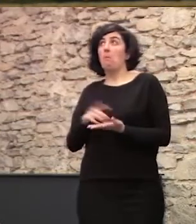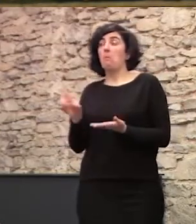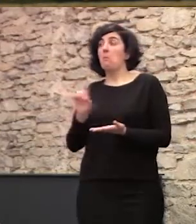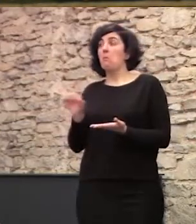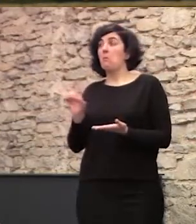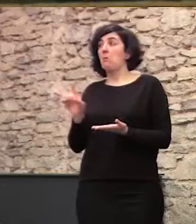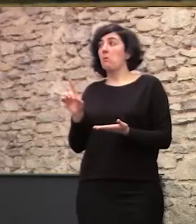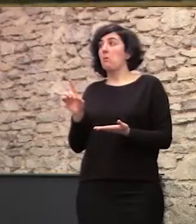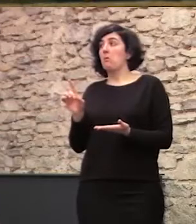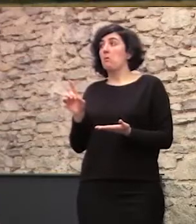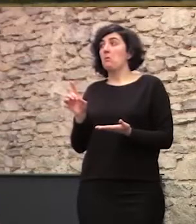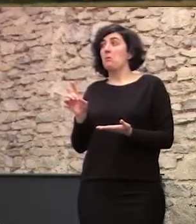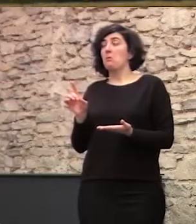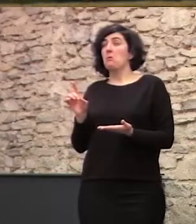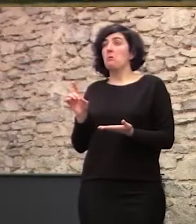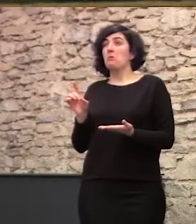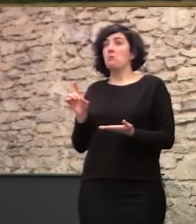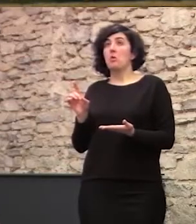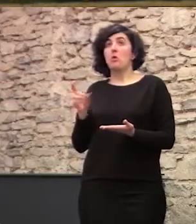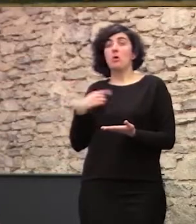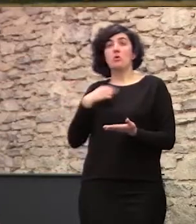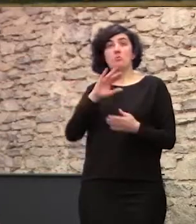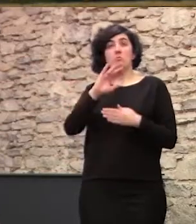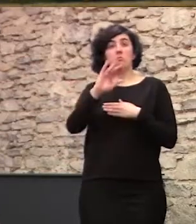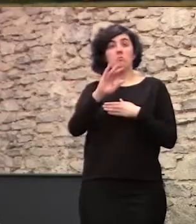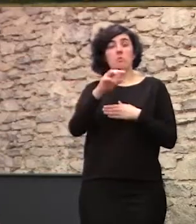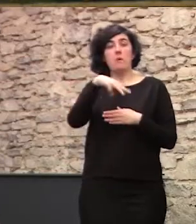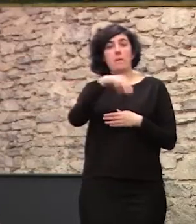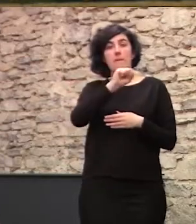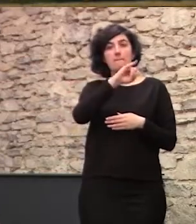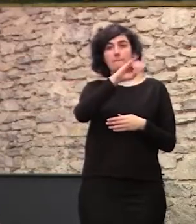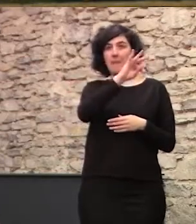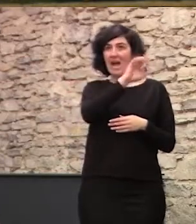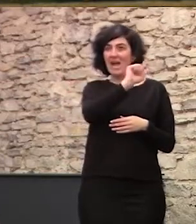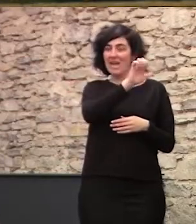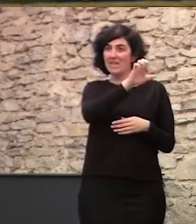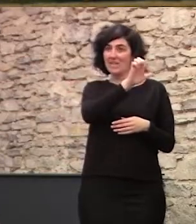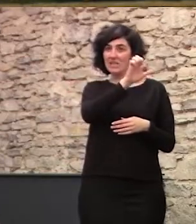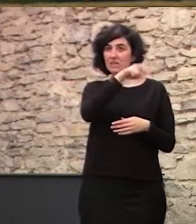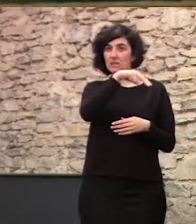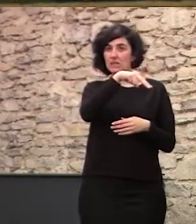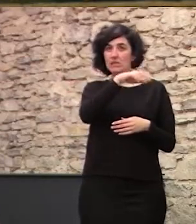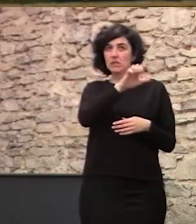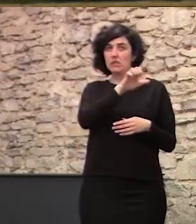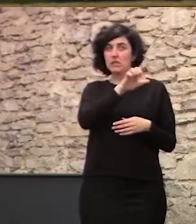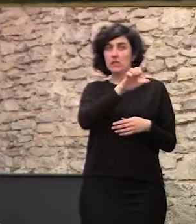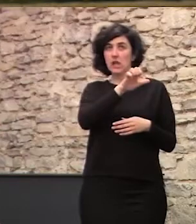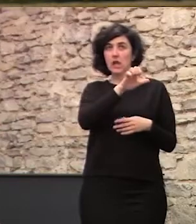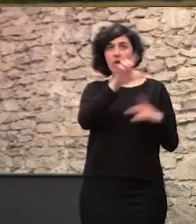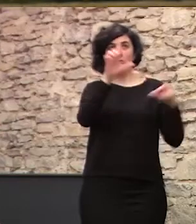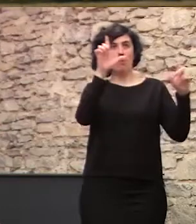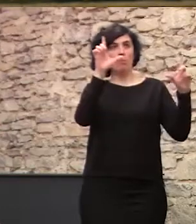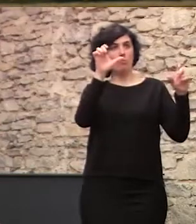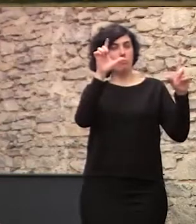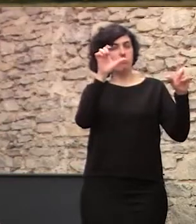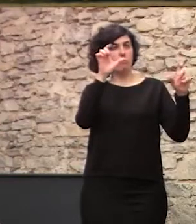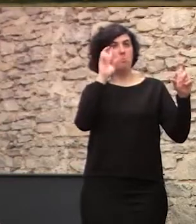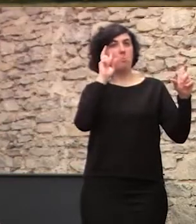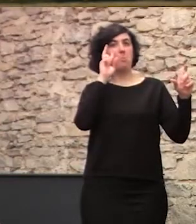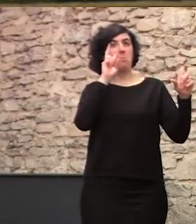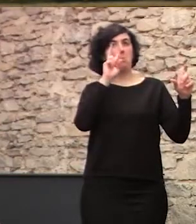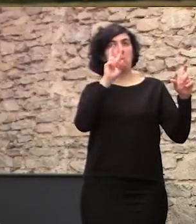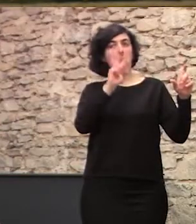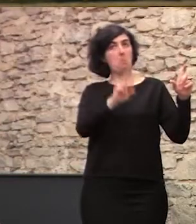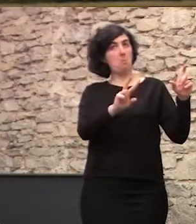ez da nola geratuko zen, baina gero esan behar dut Maitanen ez da ez den modelo, ez ezer, ba oso